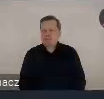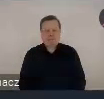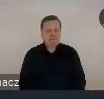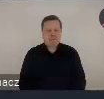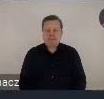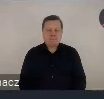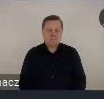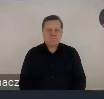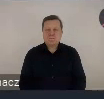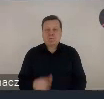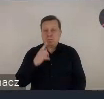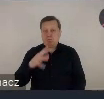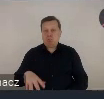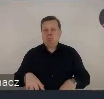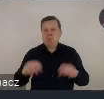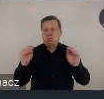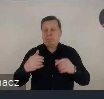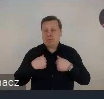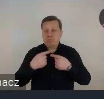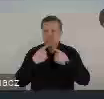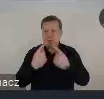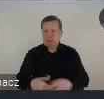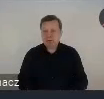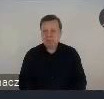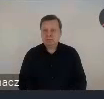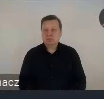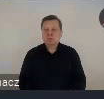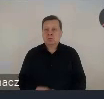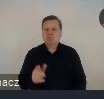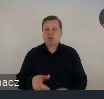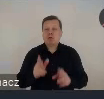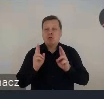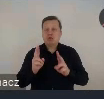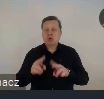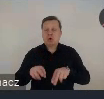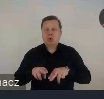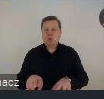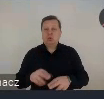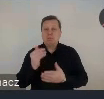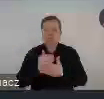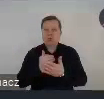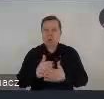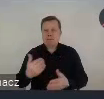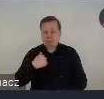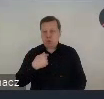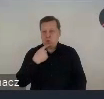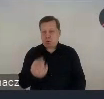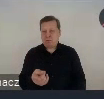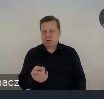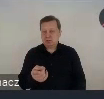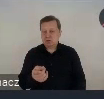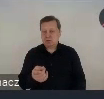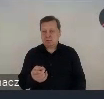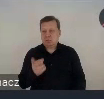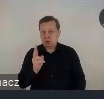jednego z początkowych slajdów, który mówi, kto konkretnie może brać udział w tym programie. Koła